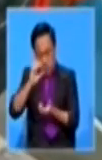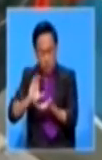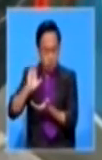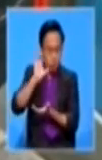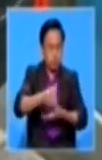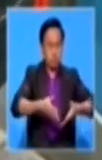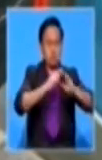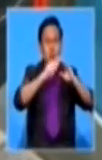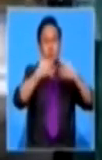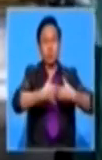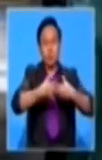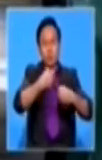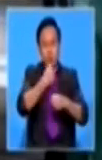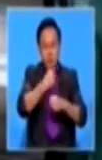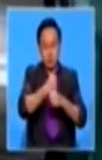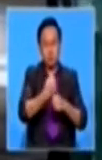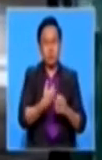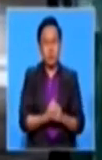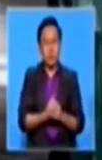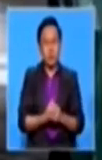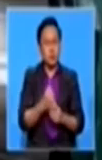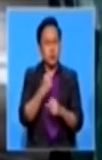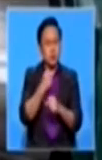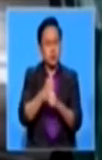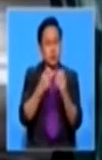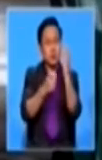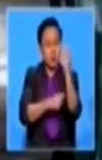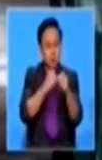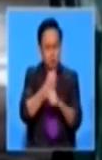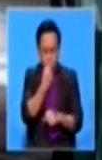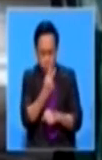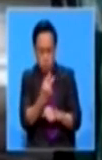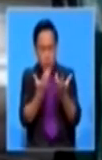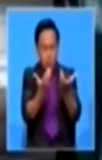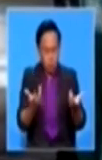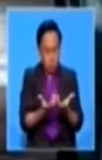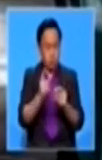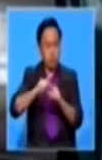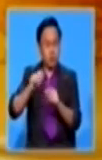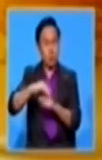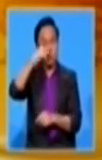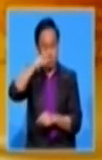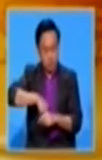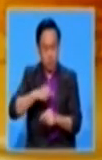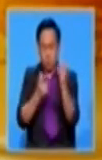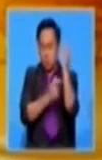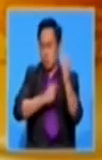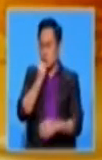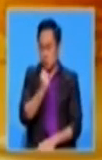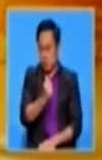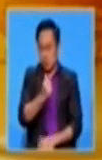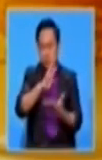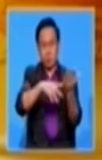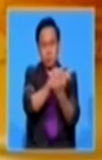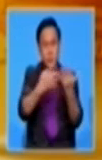ษีการพัฒนาด้านคมนาคมขนส่งทั้งทางบกแล้วก็ทางทะเลตลาดในการส่งออกและตลาดแรงงานนะคะรวมไปถึง